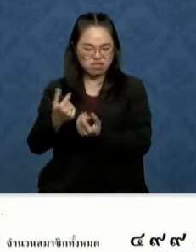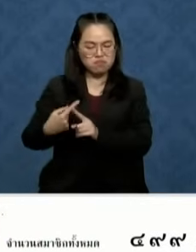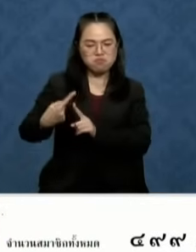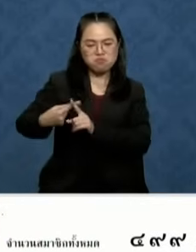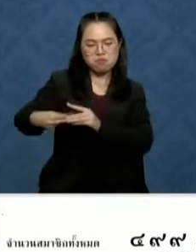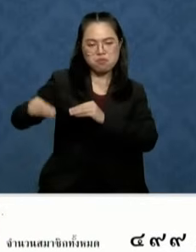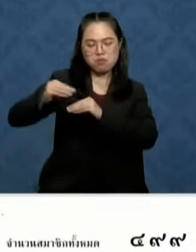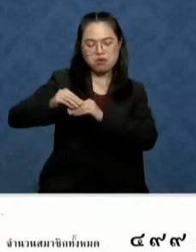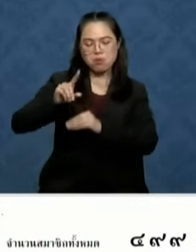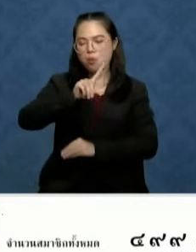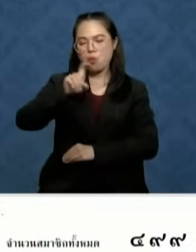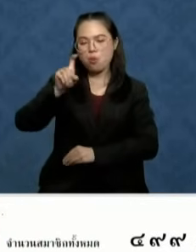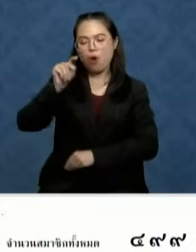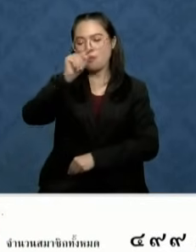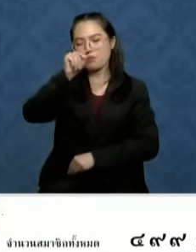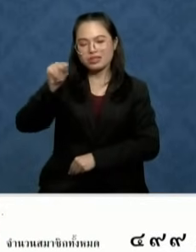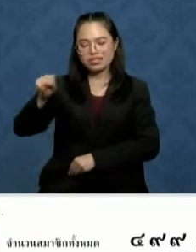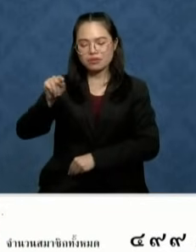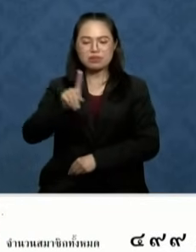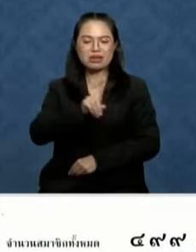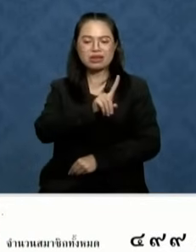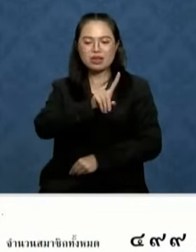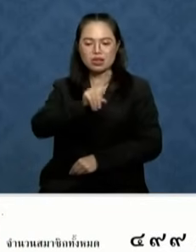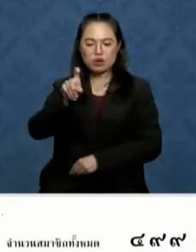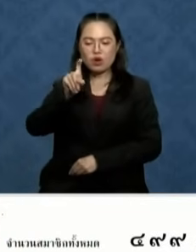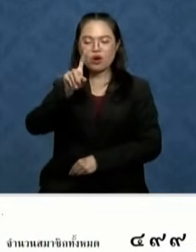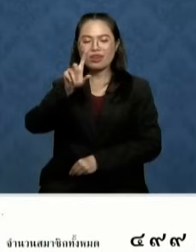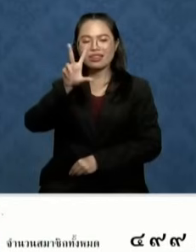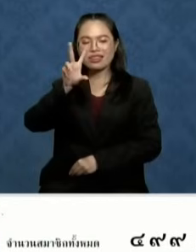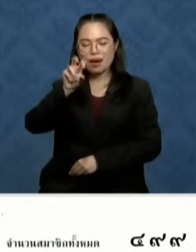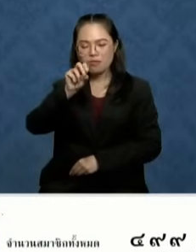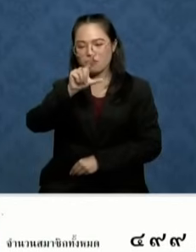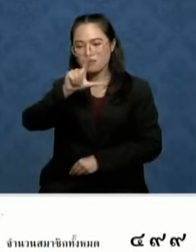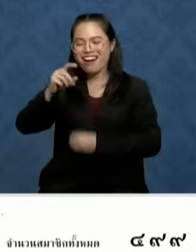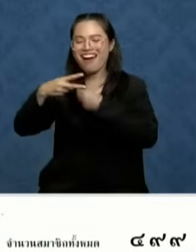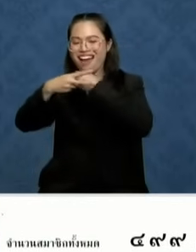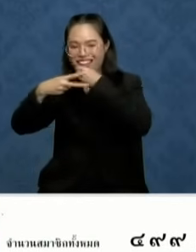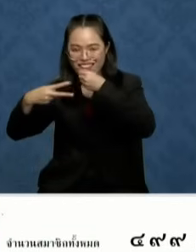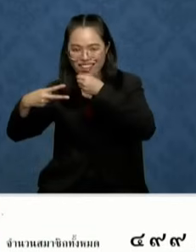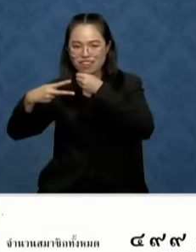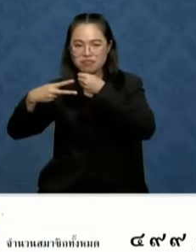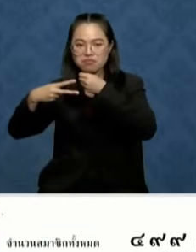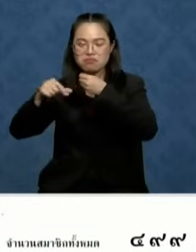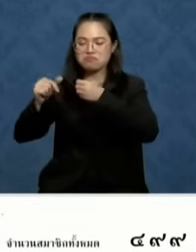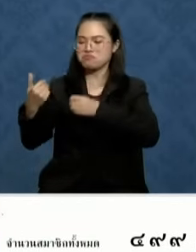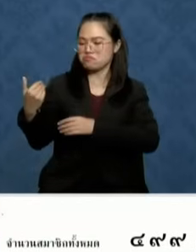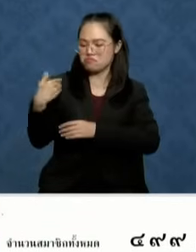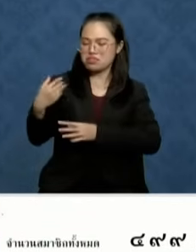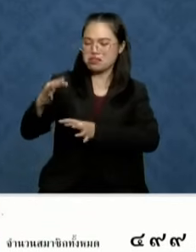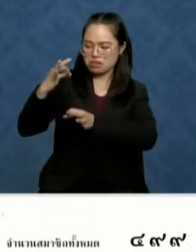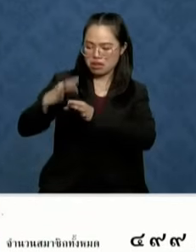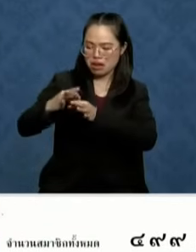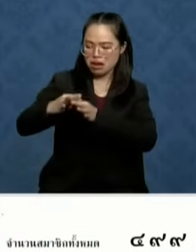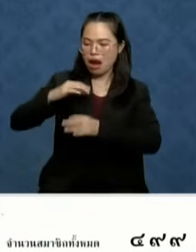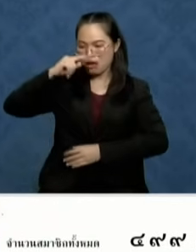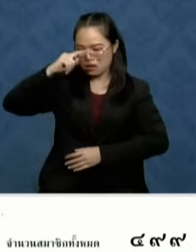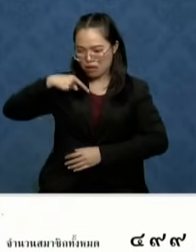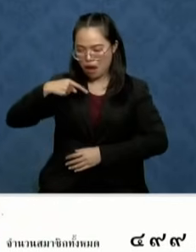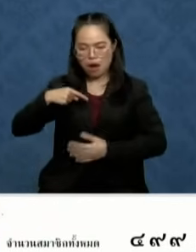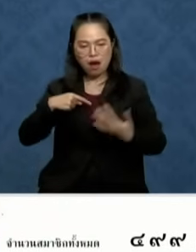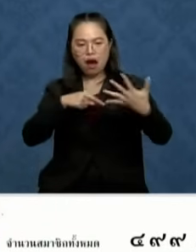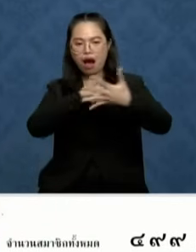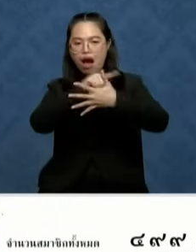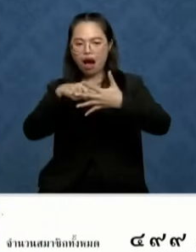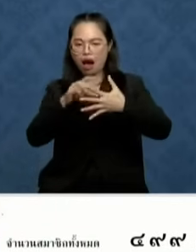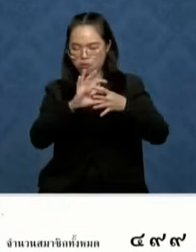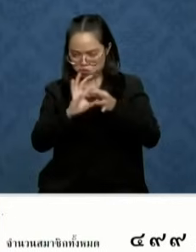ป็น130ล้านเหรียญในปีงบประมาณ2023โดยมีธนาคารประมาณ5แห่งของประเทศไทยเข้าไปเกี่ยวข้